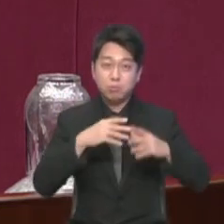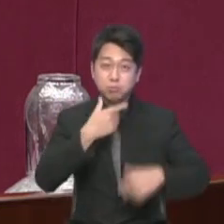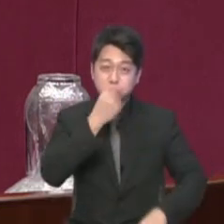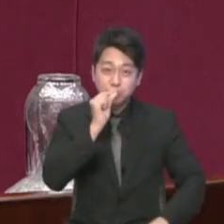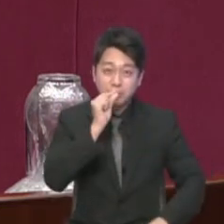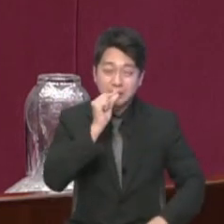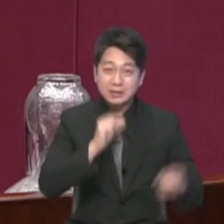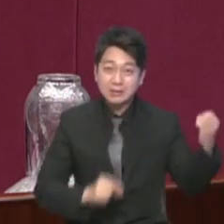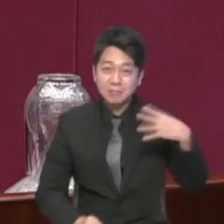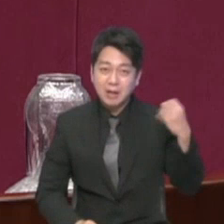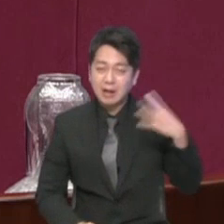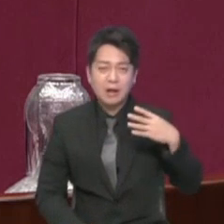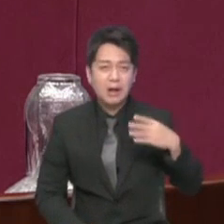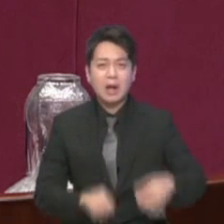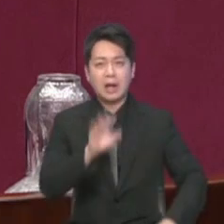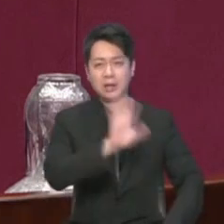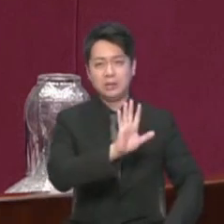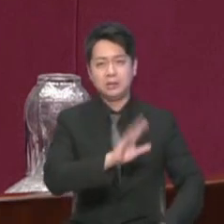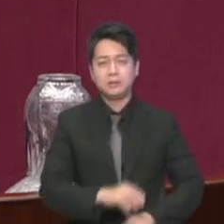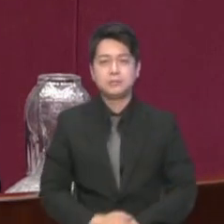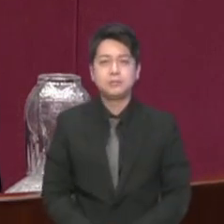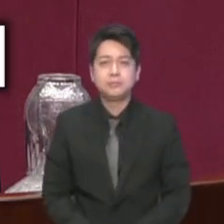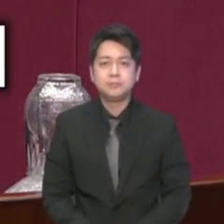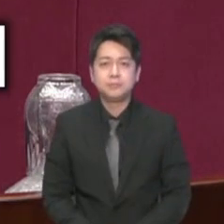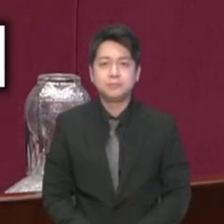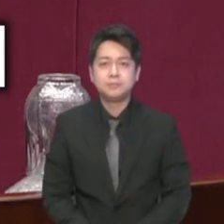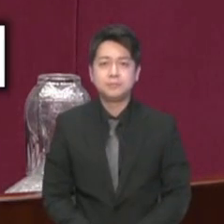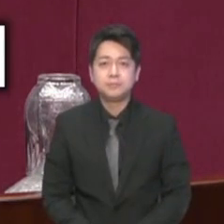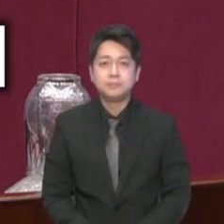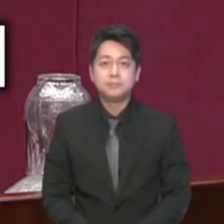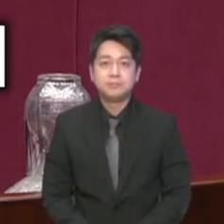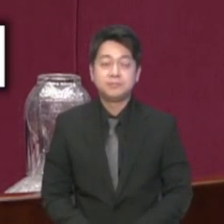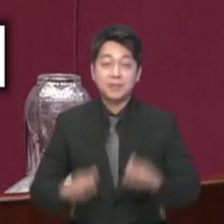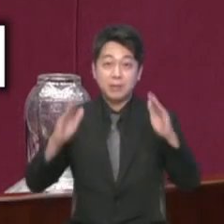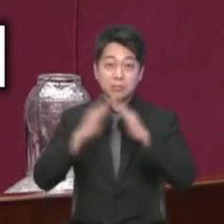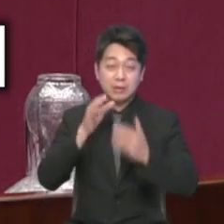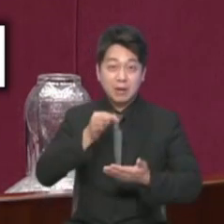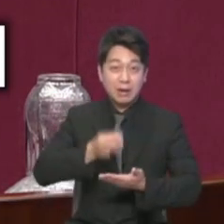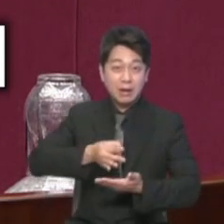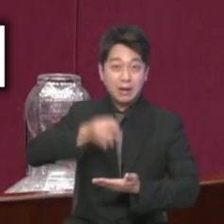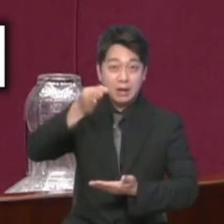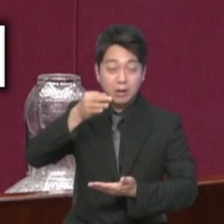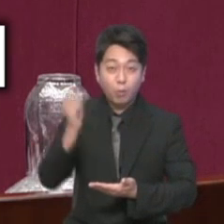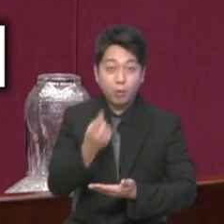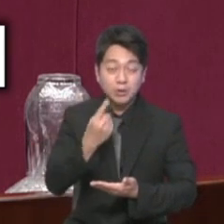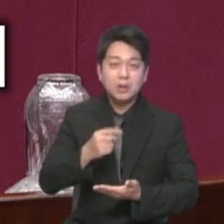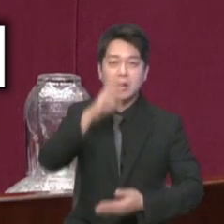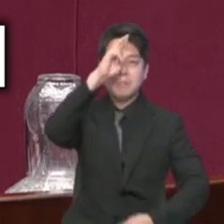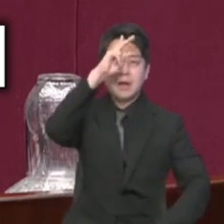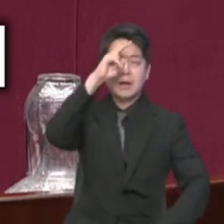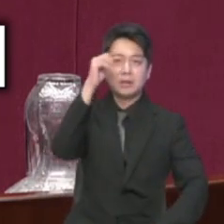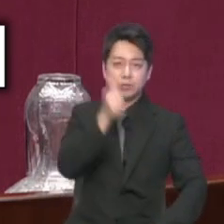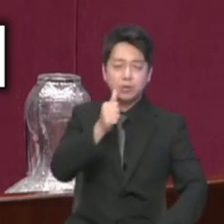폭등시킨다는 주장 또한 사실이 아닙니다. 부동산 폭등은 MB 박근혜 정부 시절의 부동산 중심의